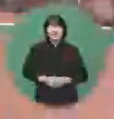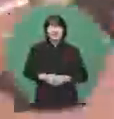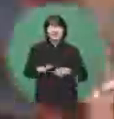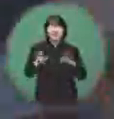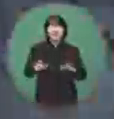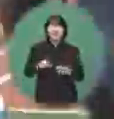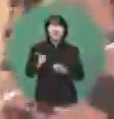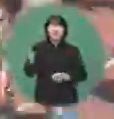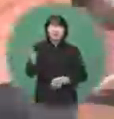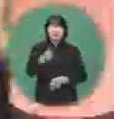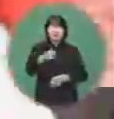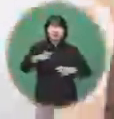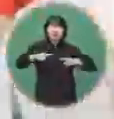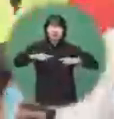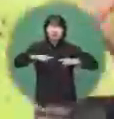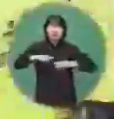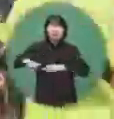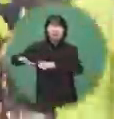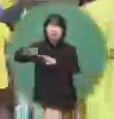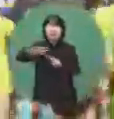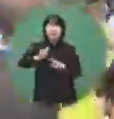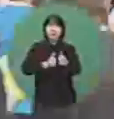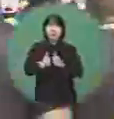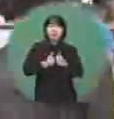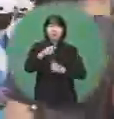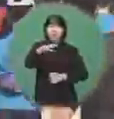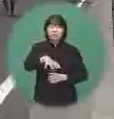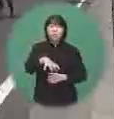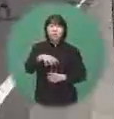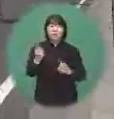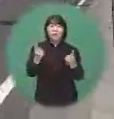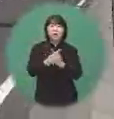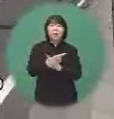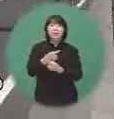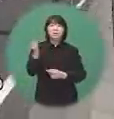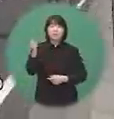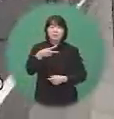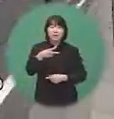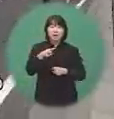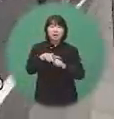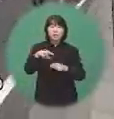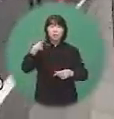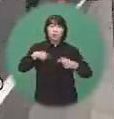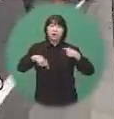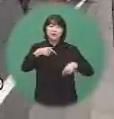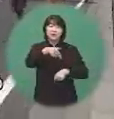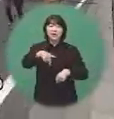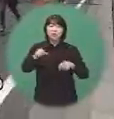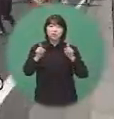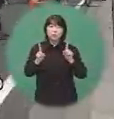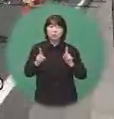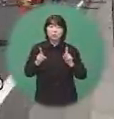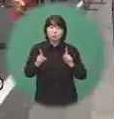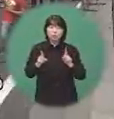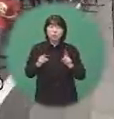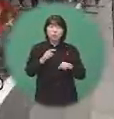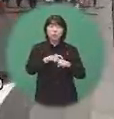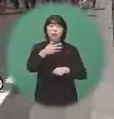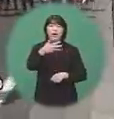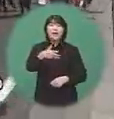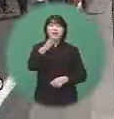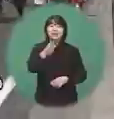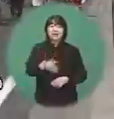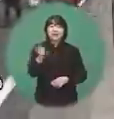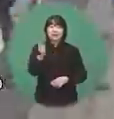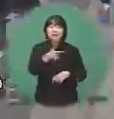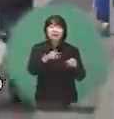今年からゴールが陸上競技場内に変更されたほか、小学生部門のスタート時間を8時半に早